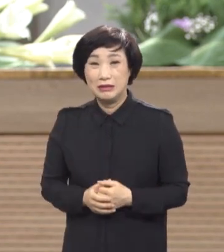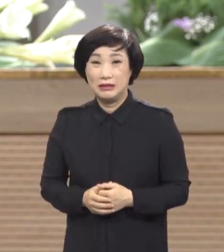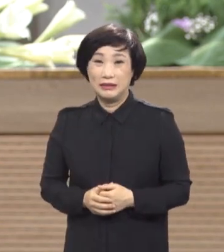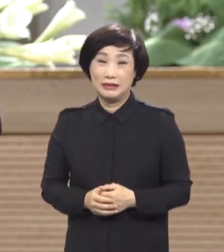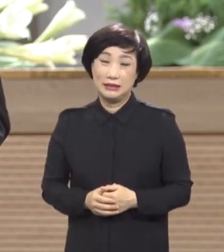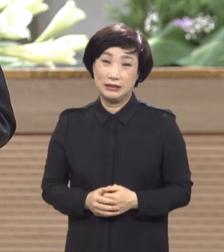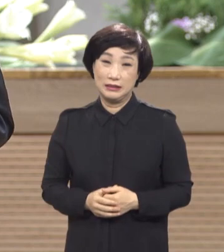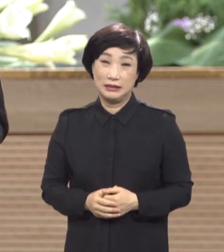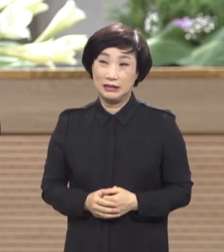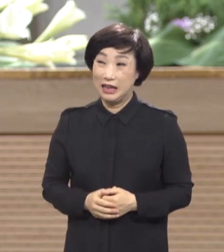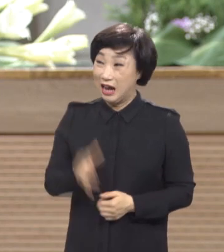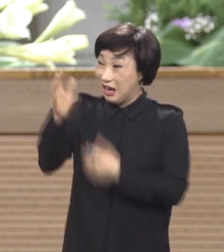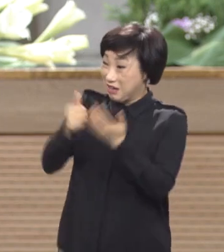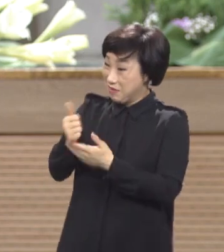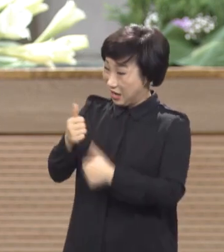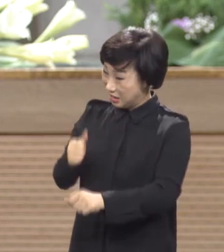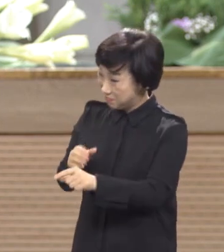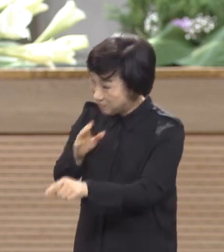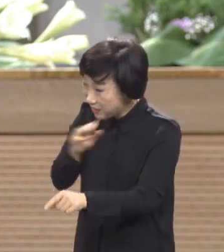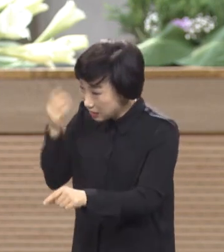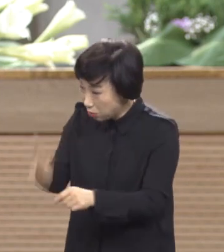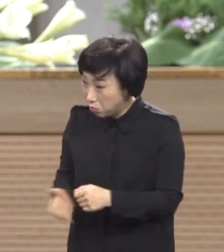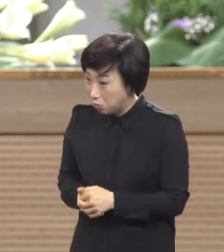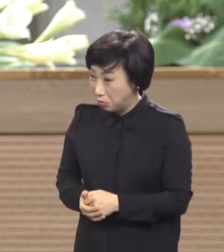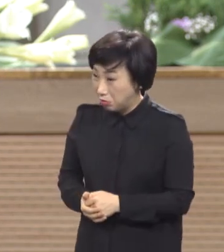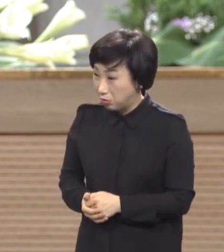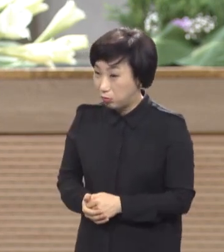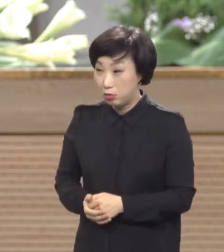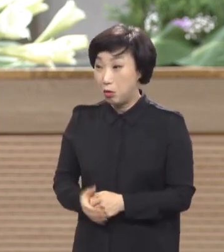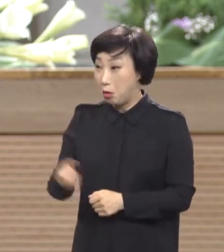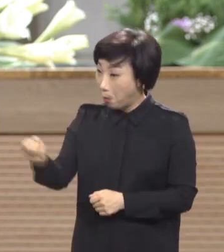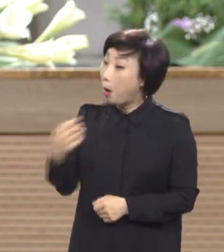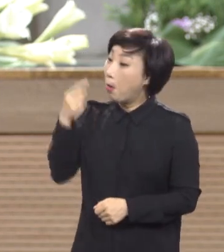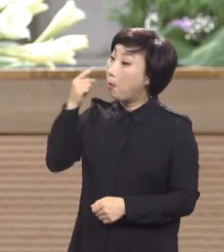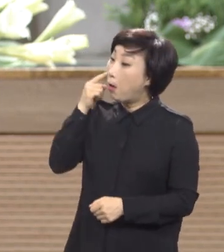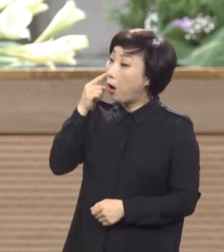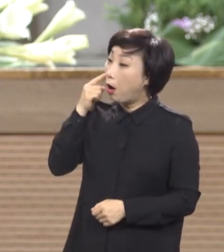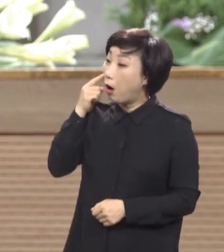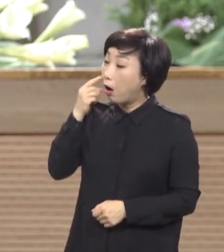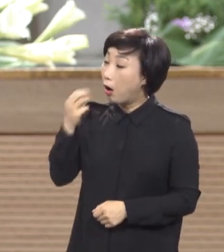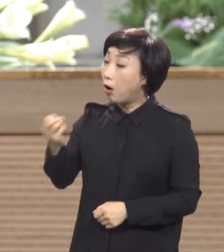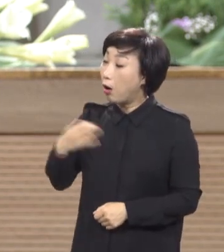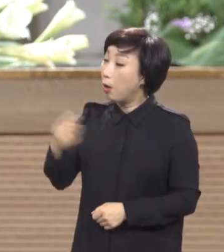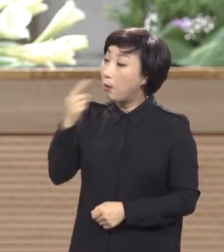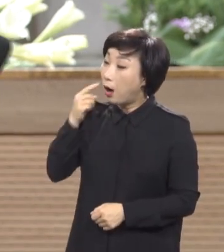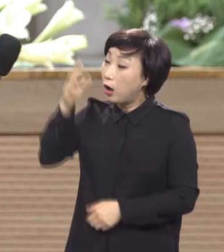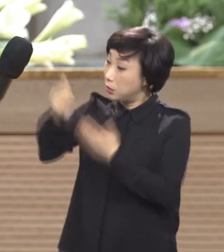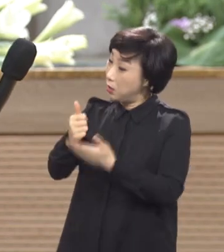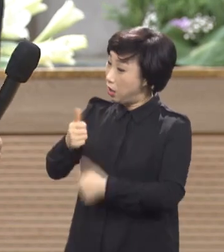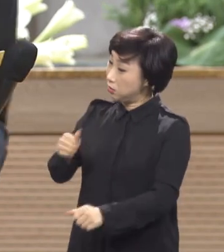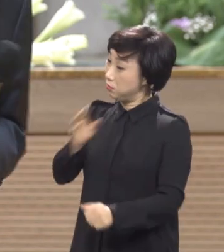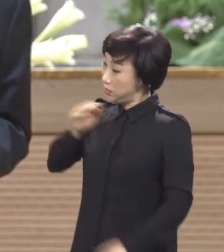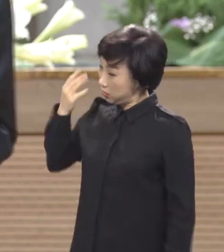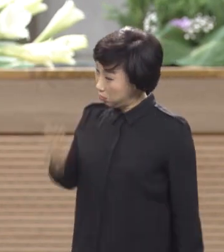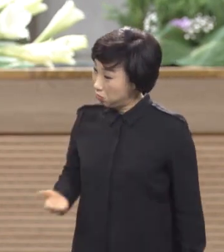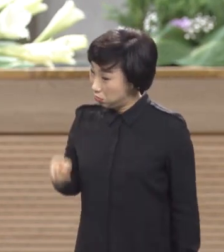네가 하나님의 아들이냐 말해봐 네가 하나님의 아들이야